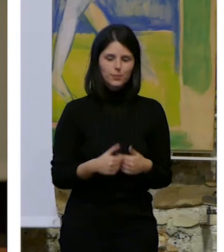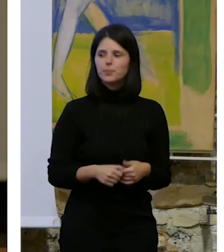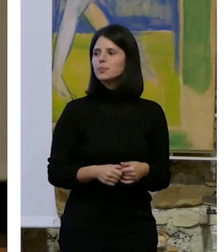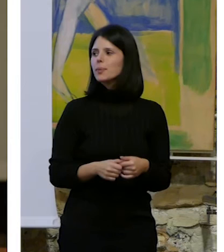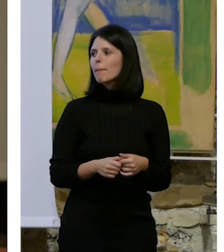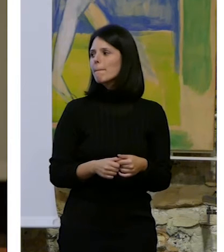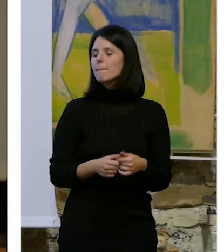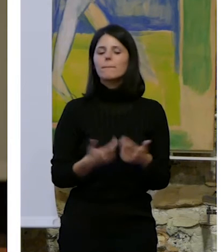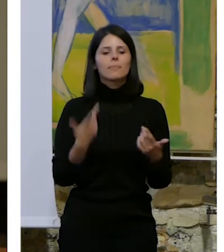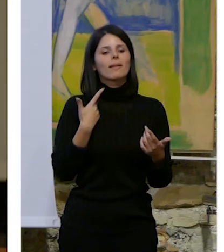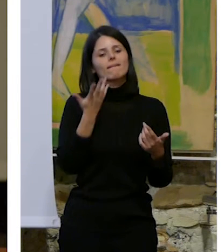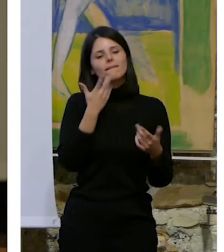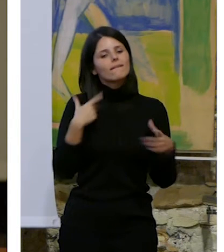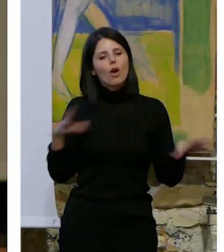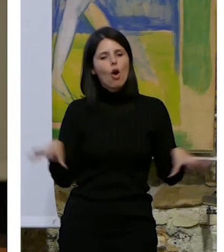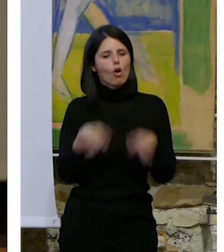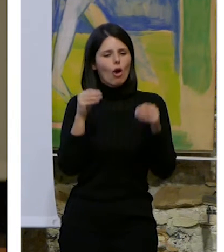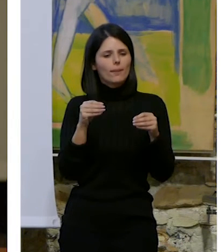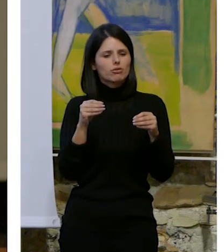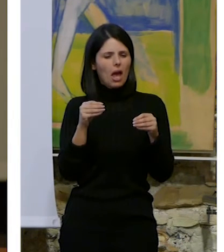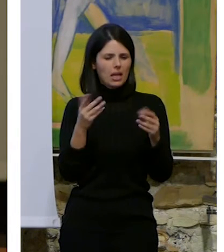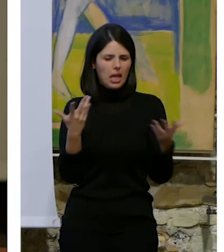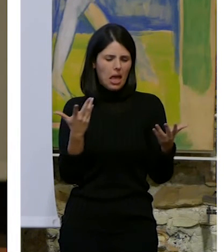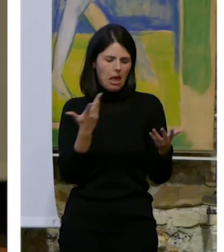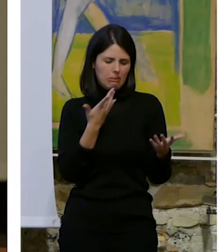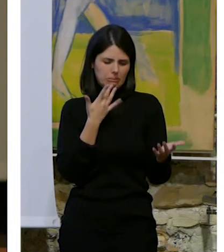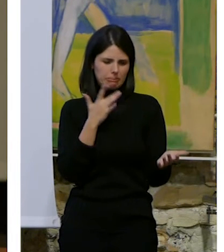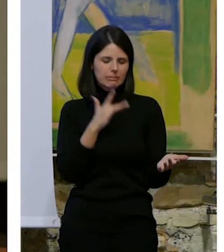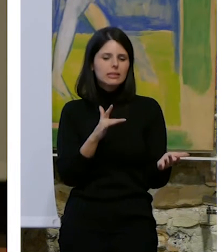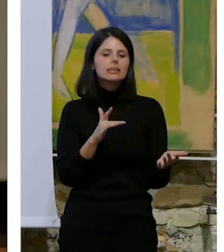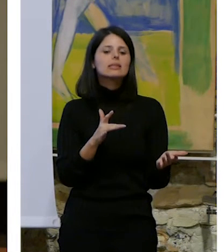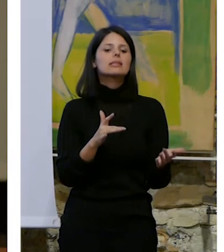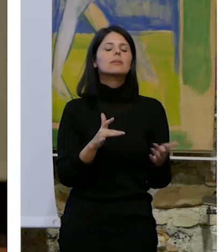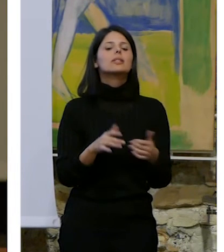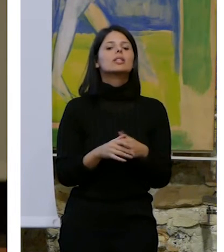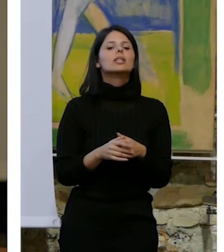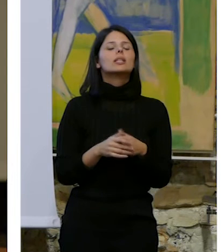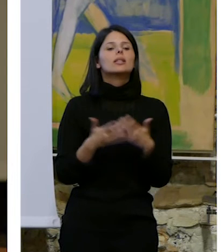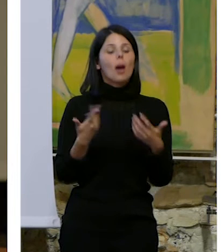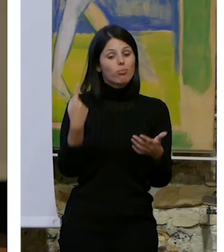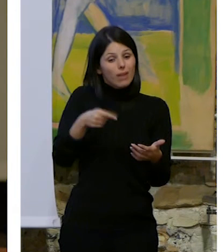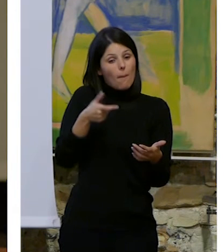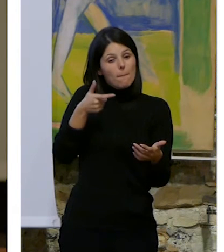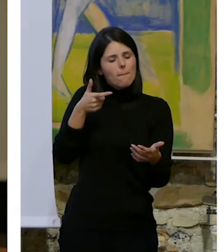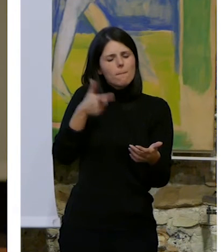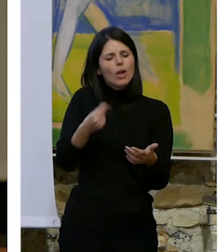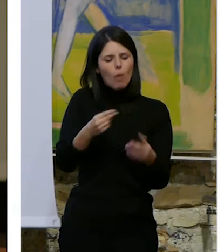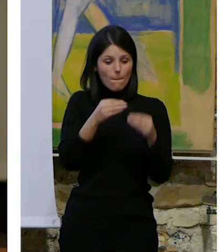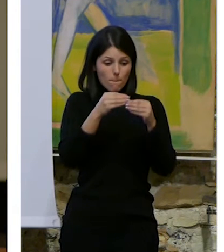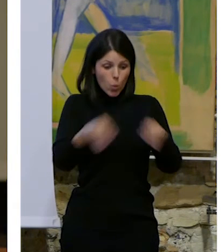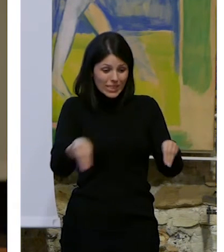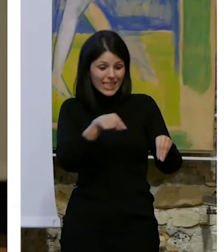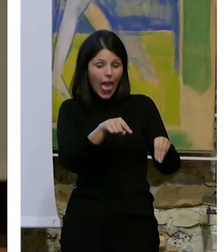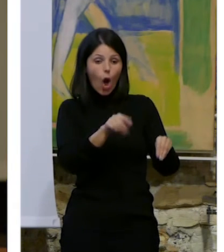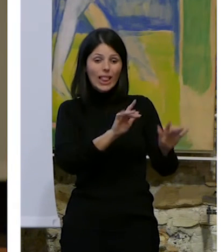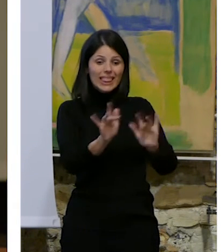Io vorrei cominciare con un dato banalissimo che mi ha sempre colpito molto ed è, credo, il motivo per il quale un museo tattile è